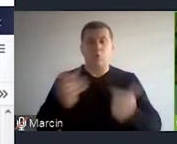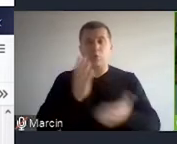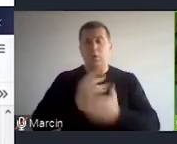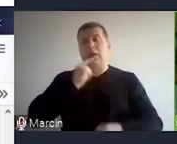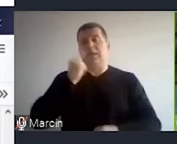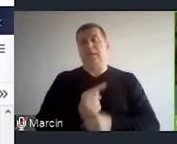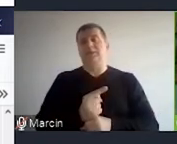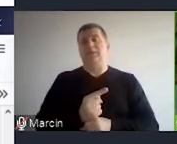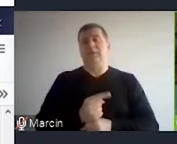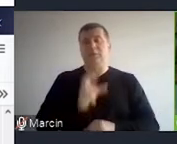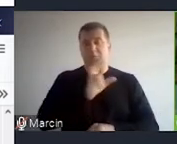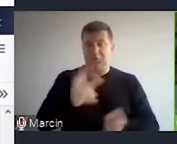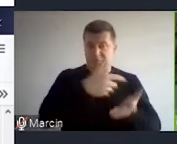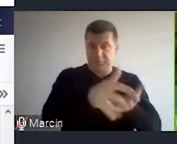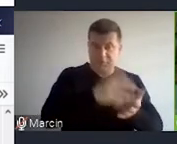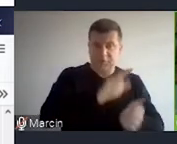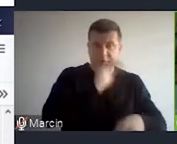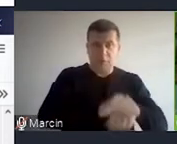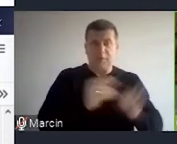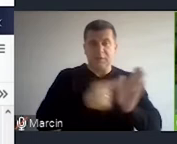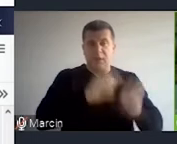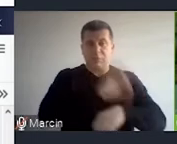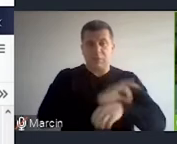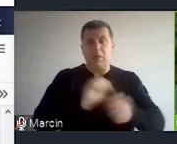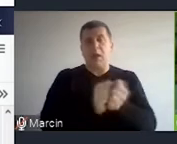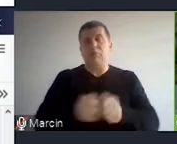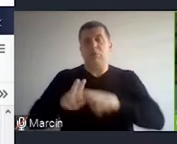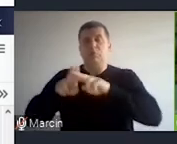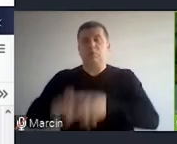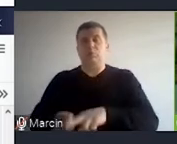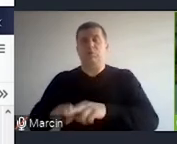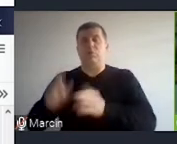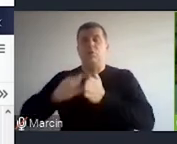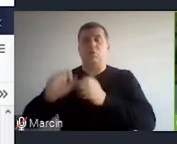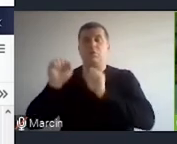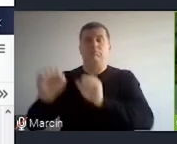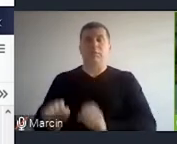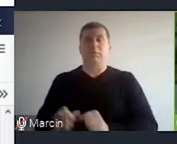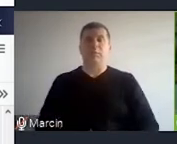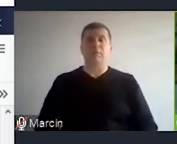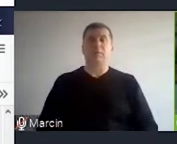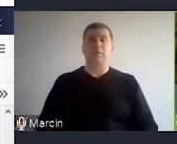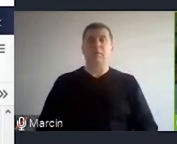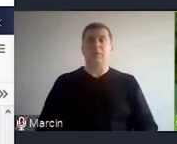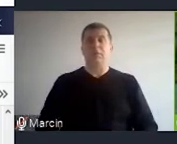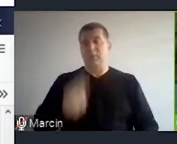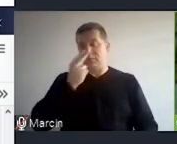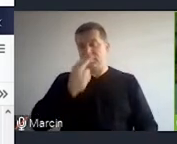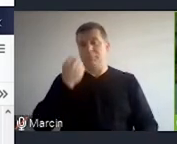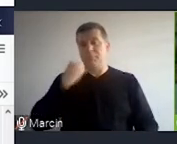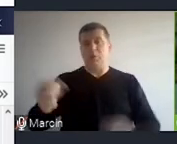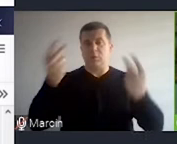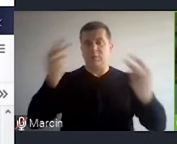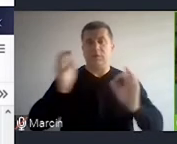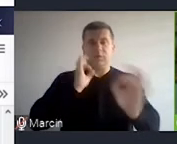podejmujecie decyzję, czy wydajemy zgodnie z celami projektów, czy zostawiamy na koniec. Spójrzcie proszę na bardzo ważną